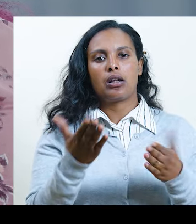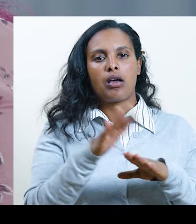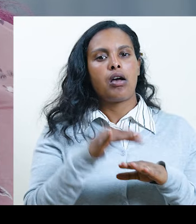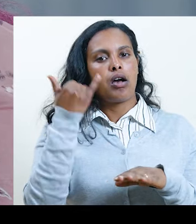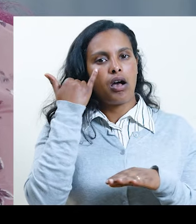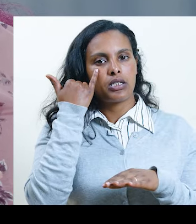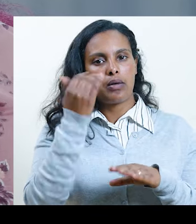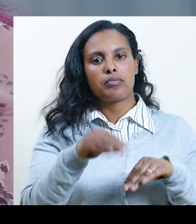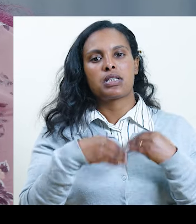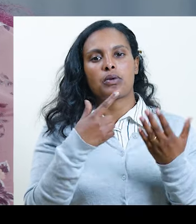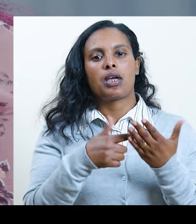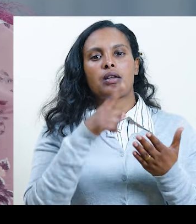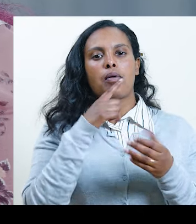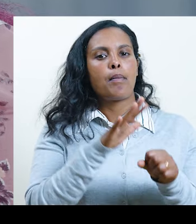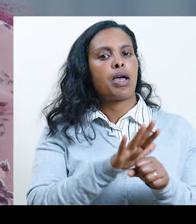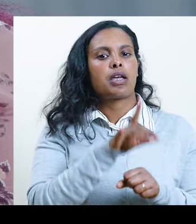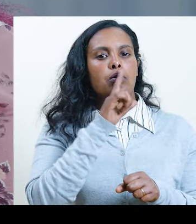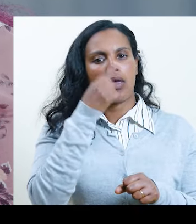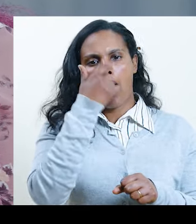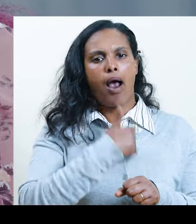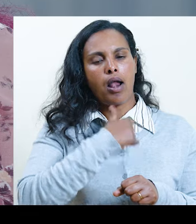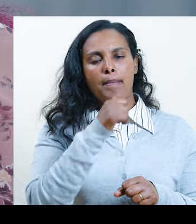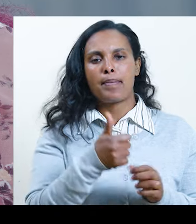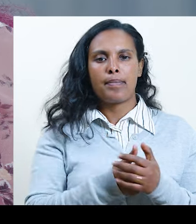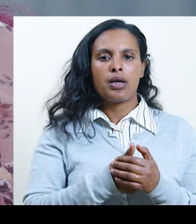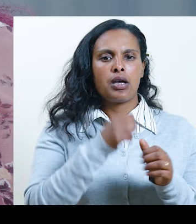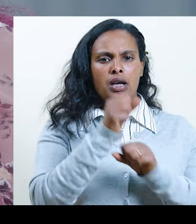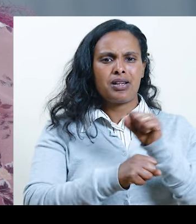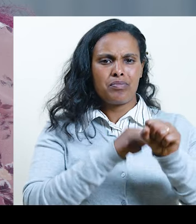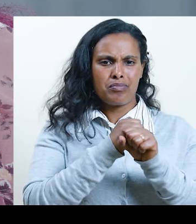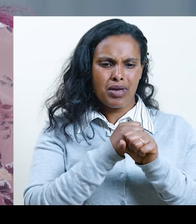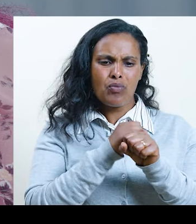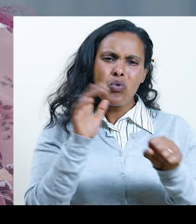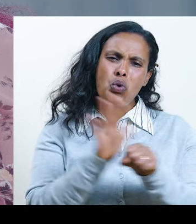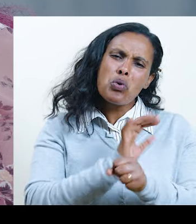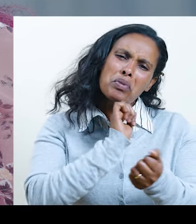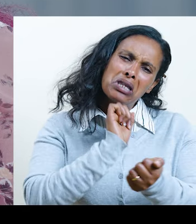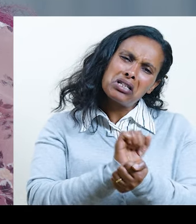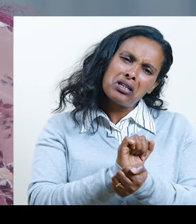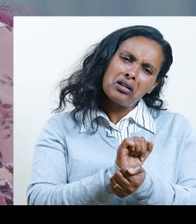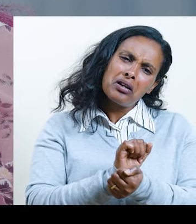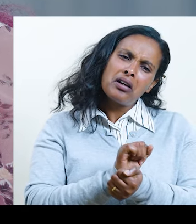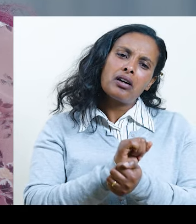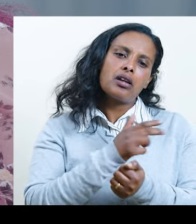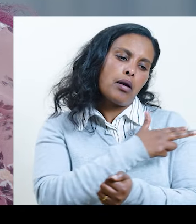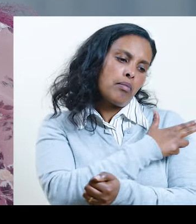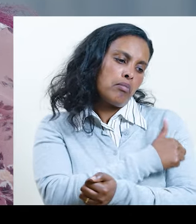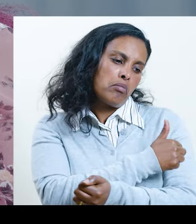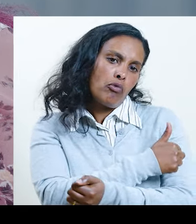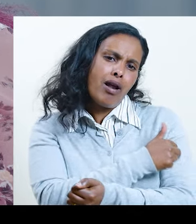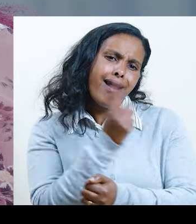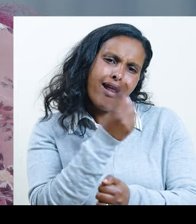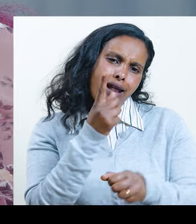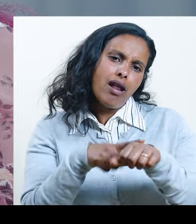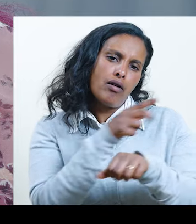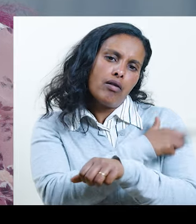ላይ ሀሳብ የምሰጠው ይህንን ነው። በቂ ነው ብዬ አላስብም። እድሜ ልኩን ቢታሰር እድሜ ልኬን እኔ መታከሜን